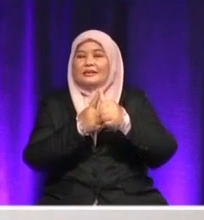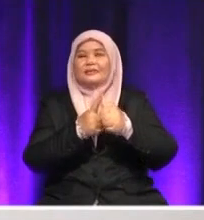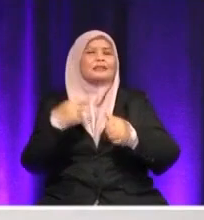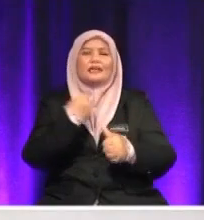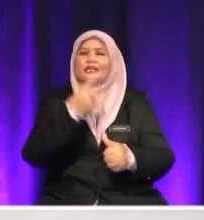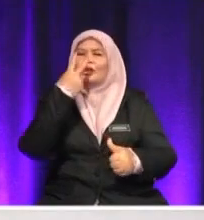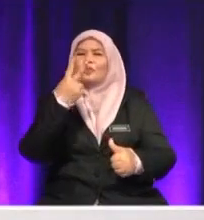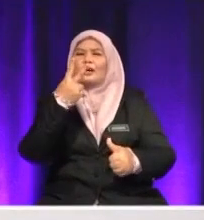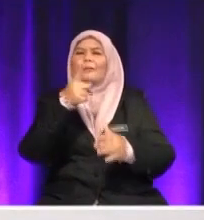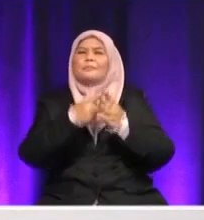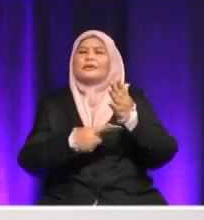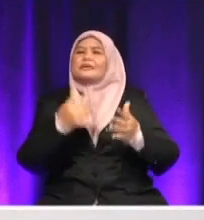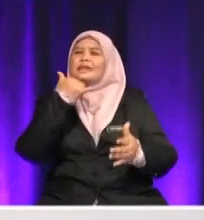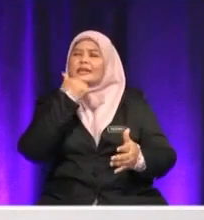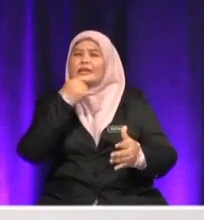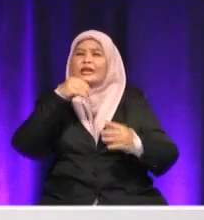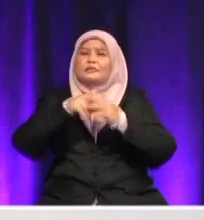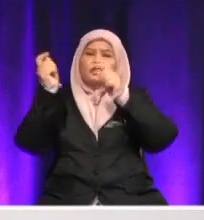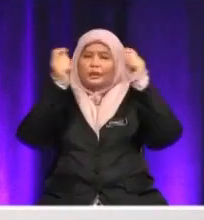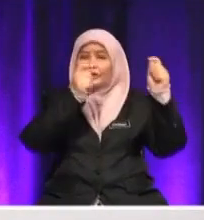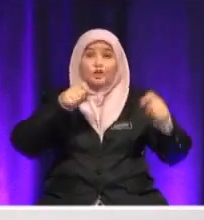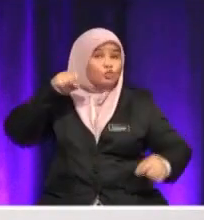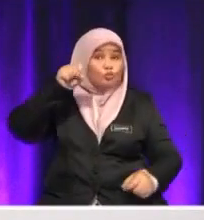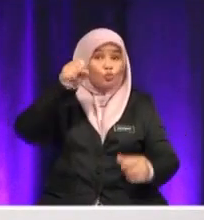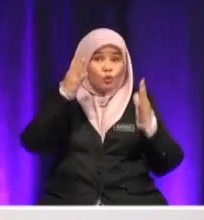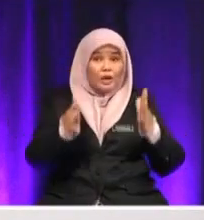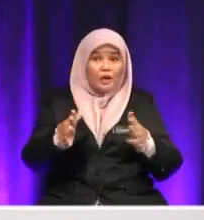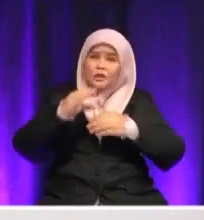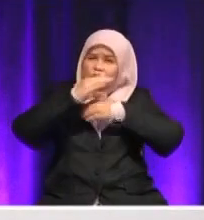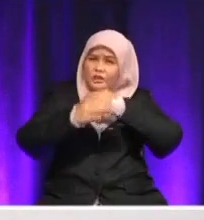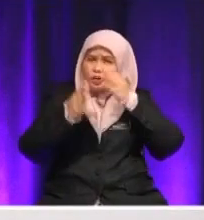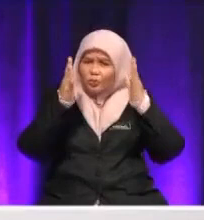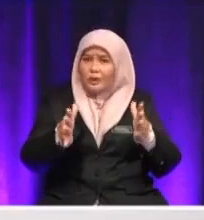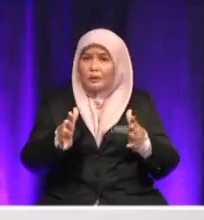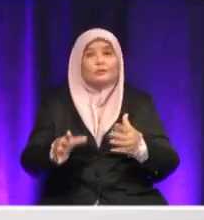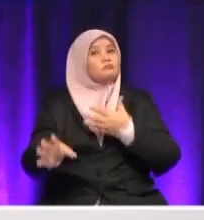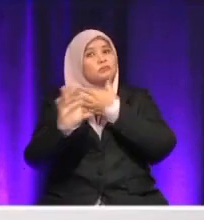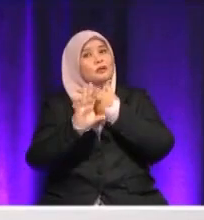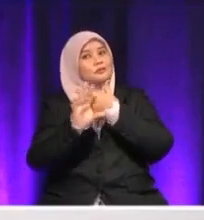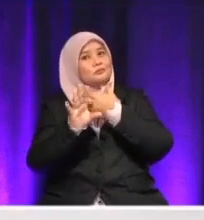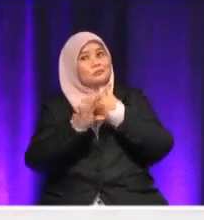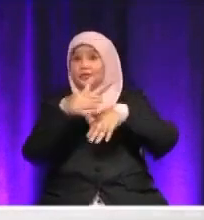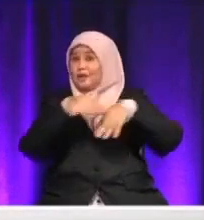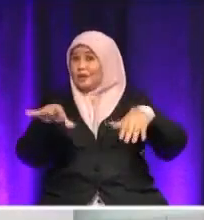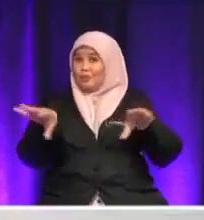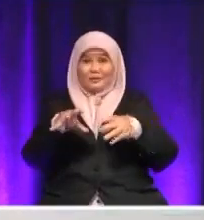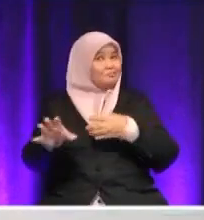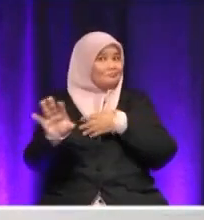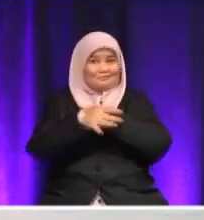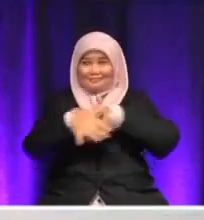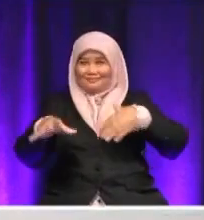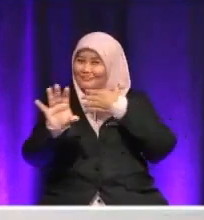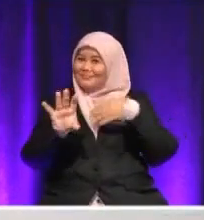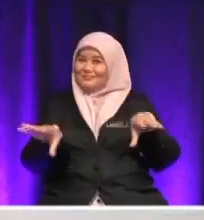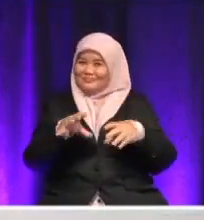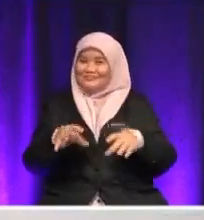apa dia kesalahan yang ada dalam situasi ini. Dia tumbuk orang Ustaz, dia cederakan orang. Ha, oh, bahaya bahaya. Jangan buat hakim, jangan buat, betul. Jangan buat. Okay. Jangan ya.